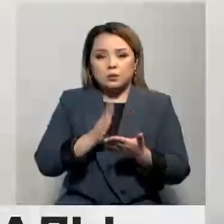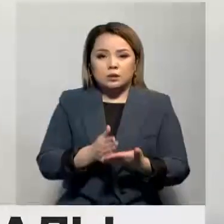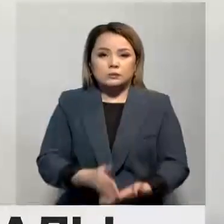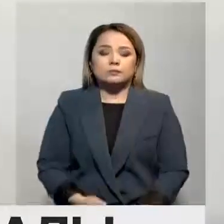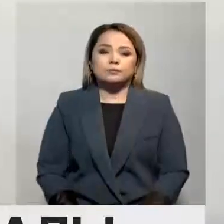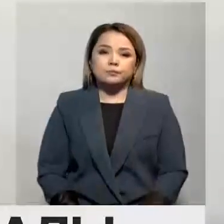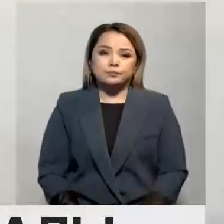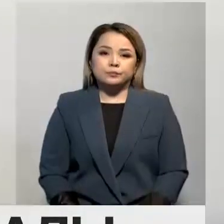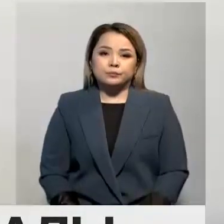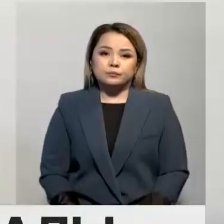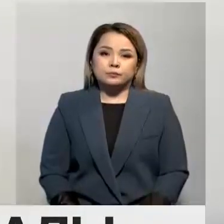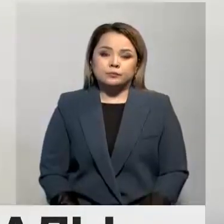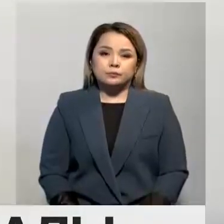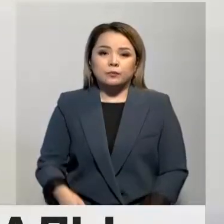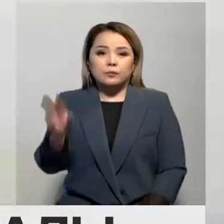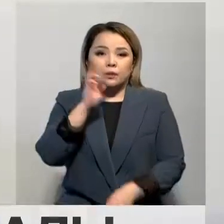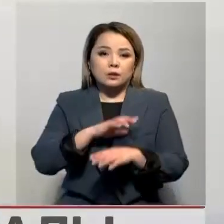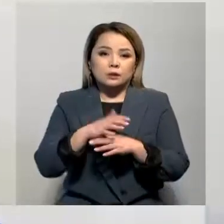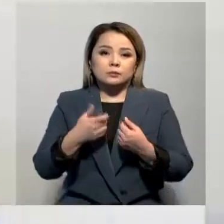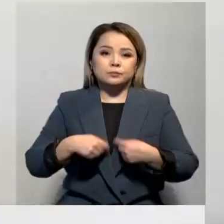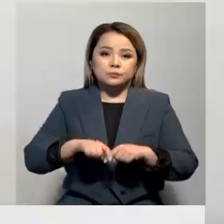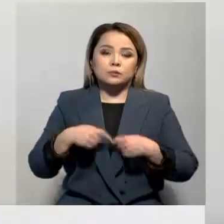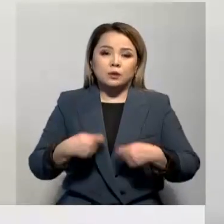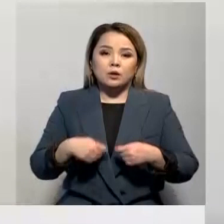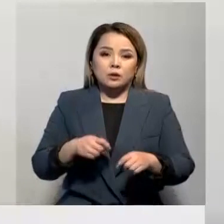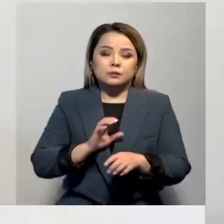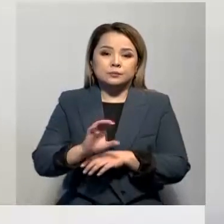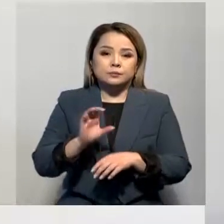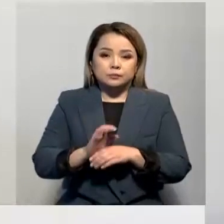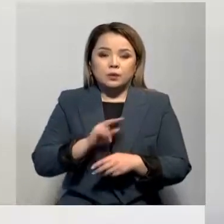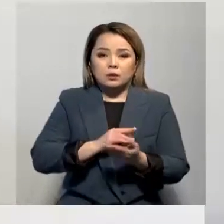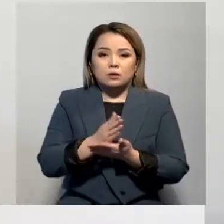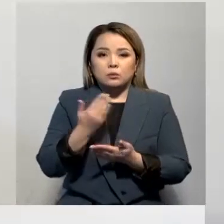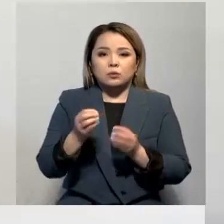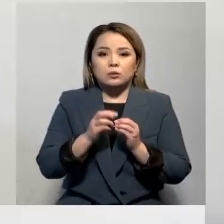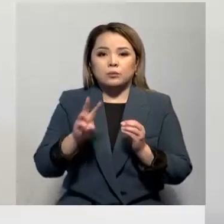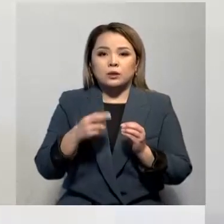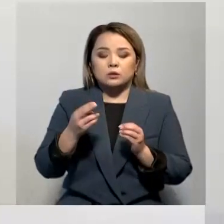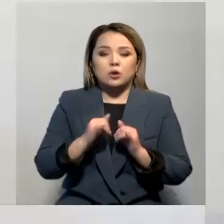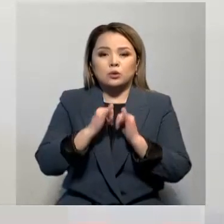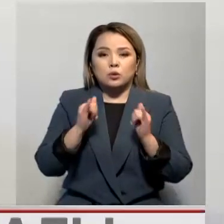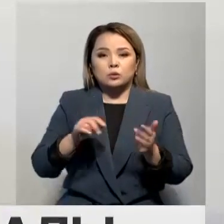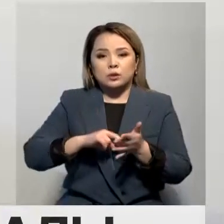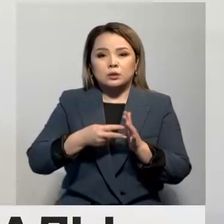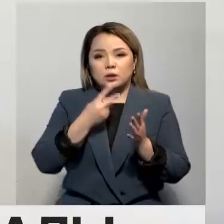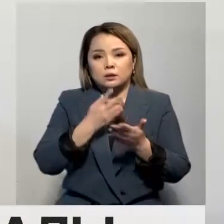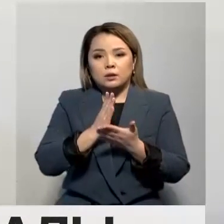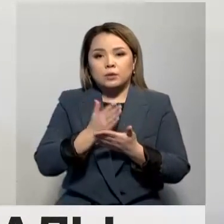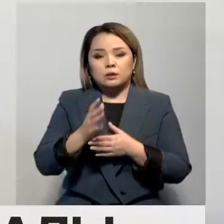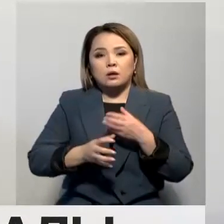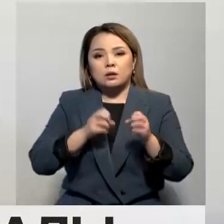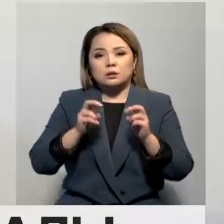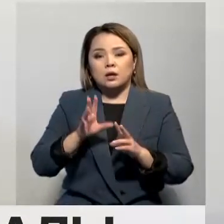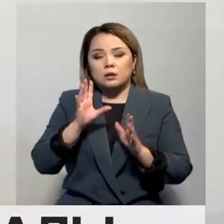таких основных вот глобальных задач. Елдеріміз арасындағы сауда-саттық пен қызмет көлемін 10 миллиард долларға жеткізу жөндегі меже бар.